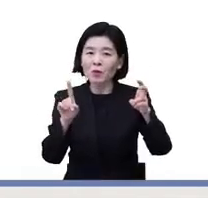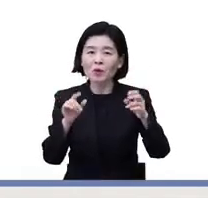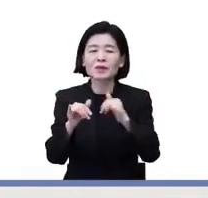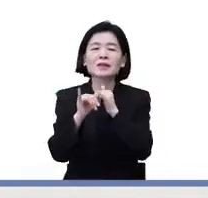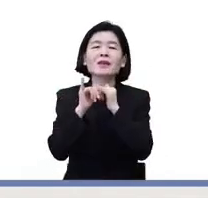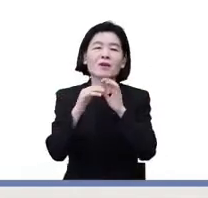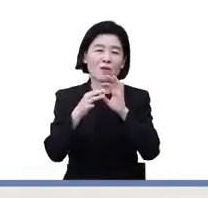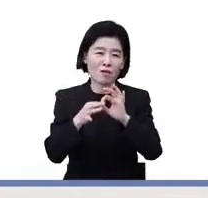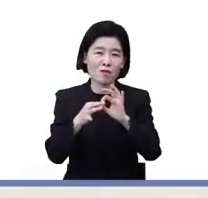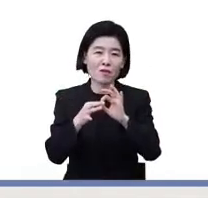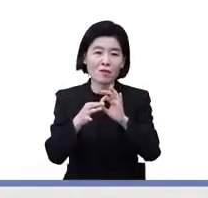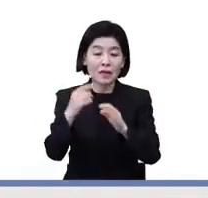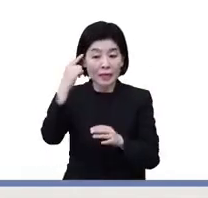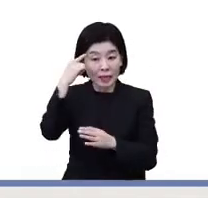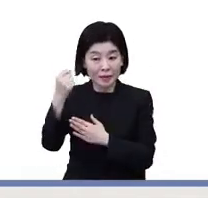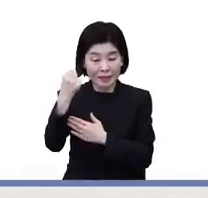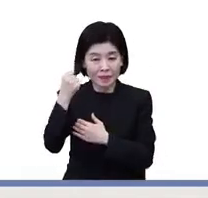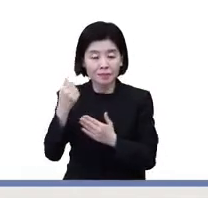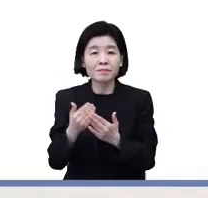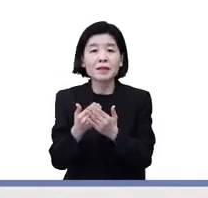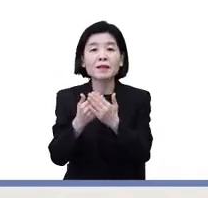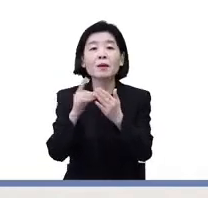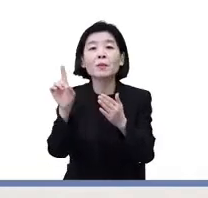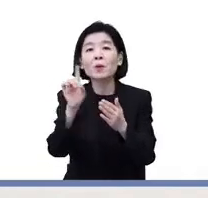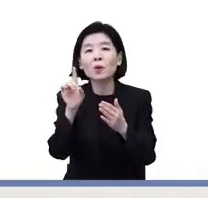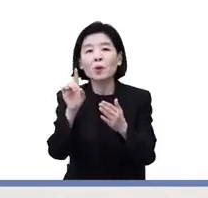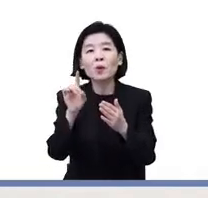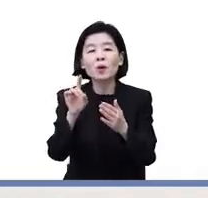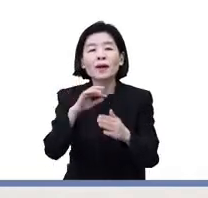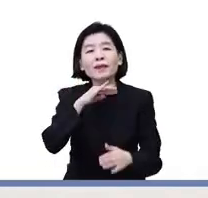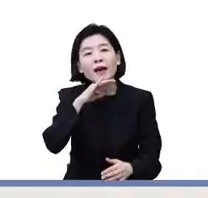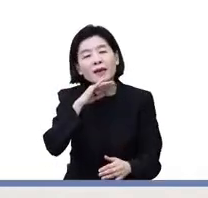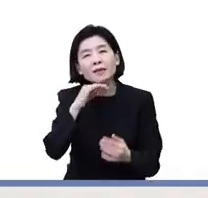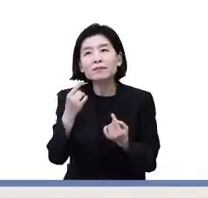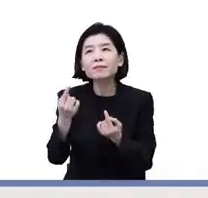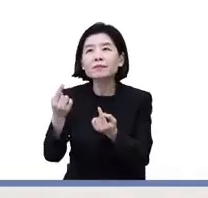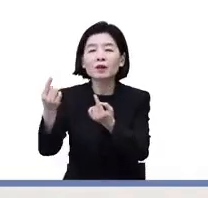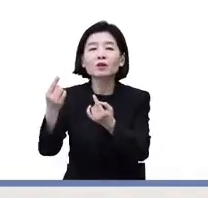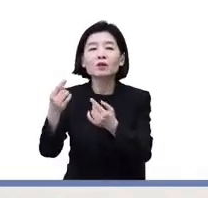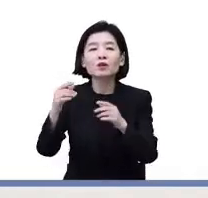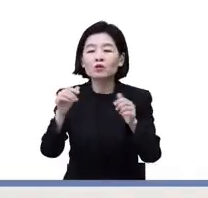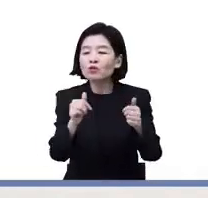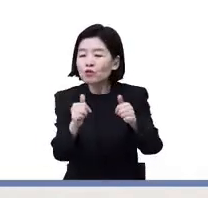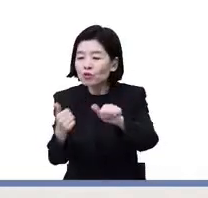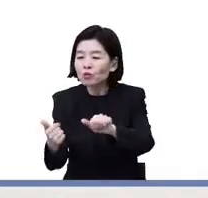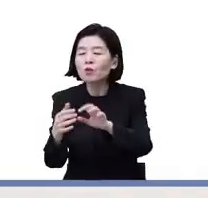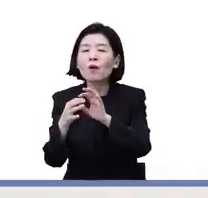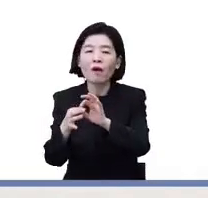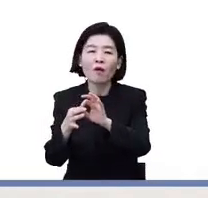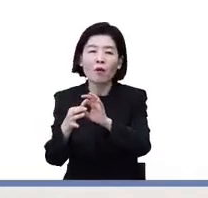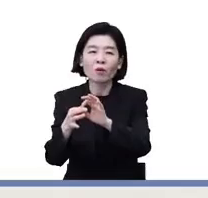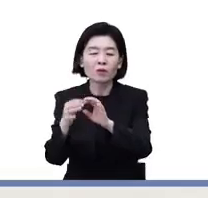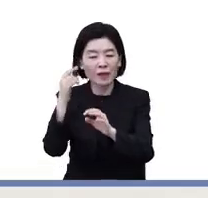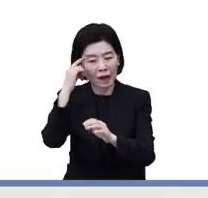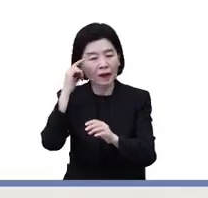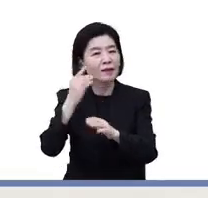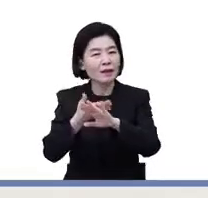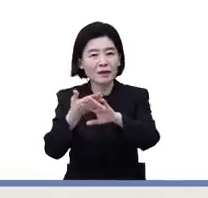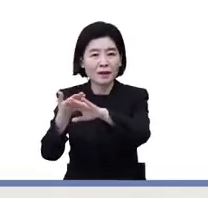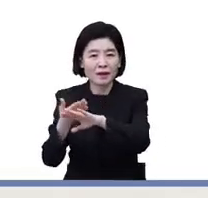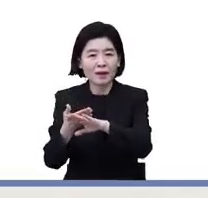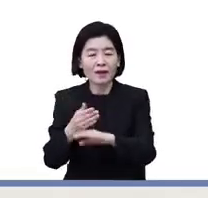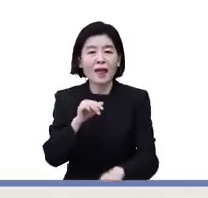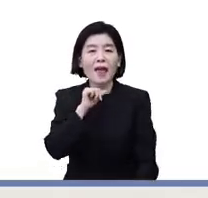있으니까 이런 인지발달이 연령별로 죽음을 바라보는 관점에도 영향을 준다고 합니다. 5세 이전에 더 어렸을